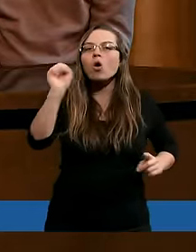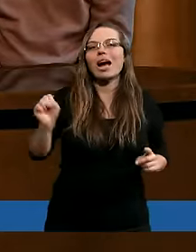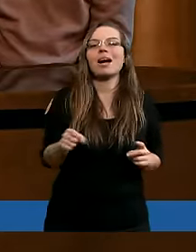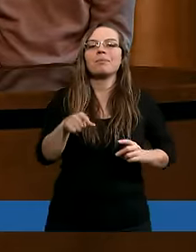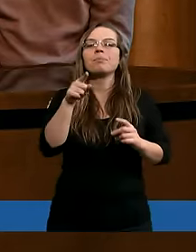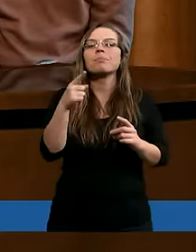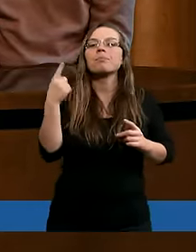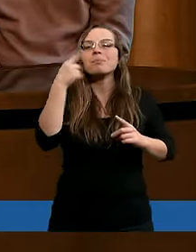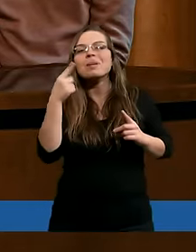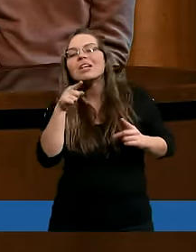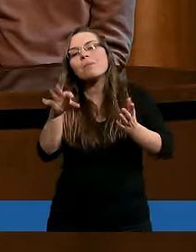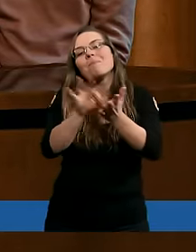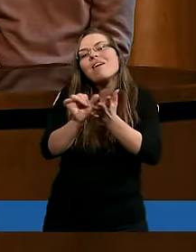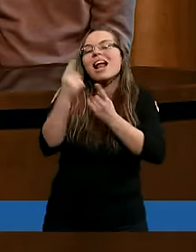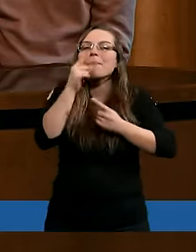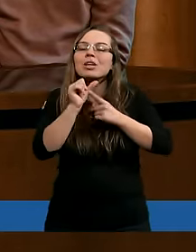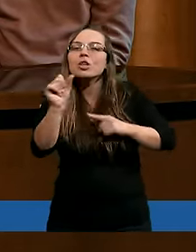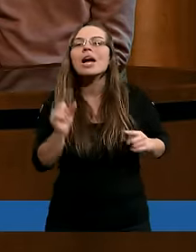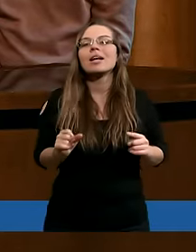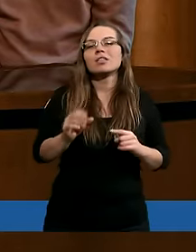na śmiech, na łzy.